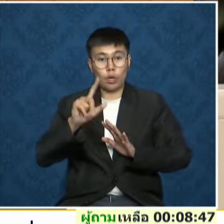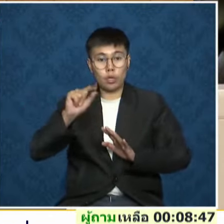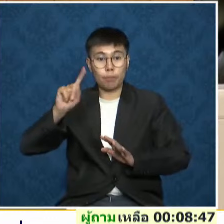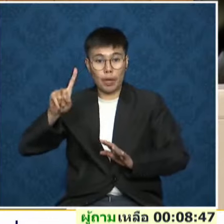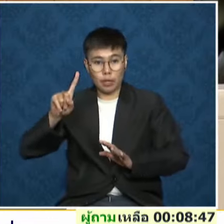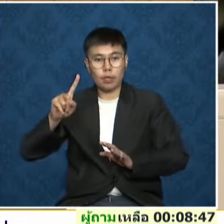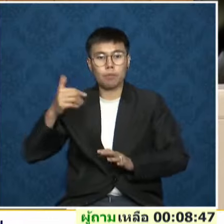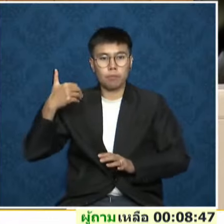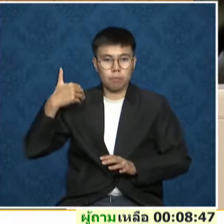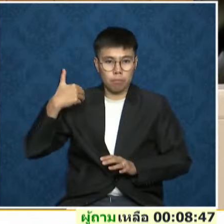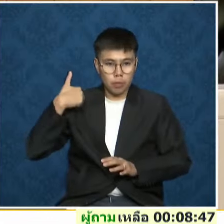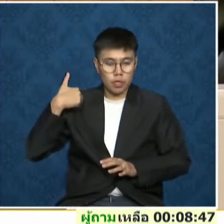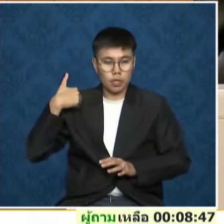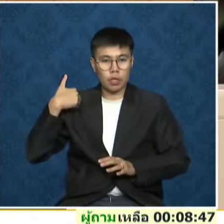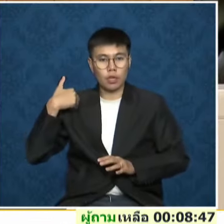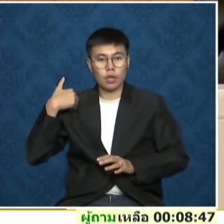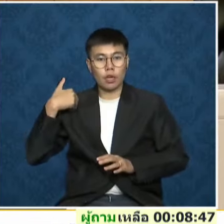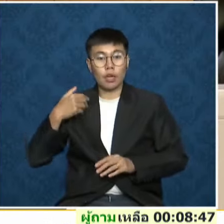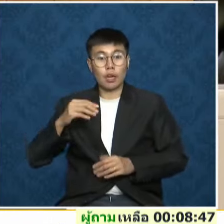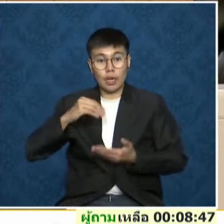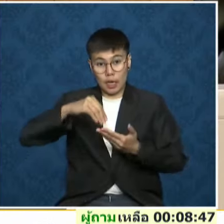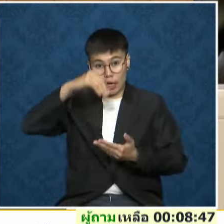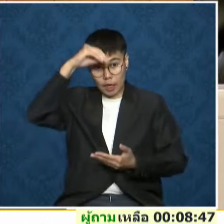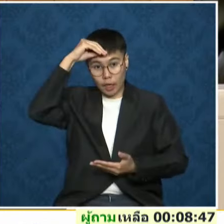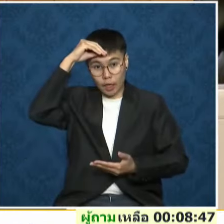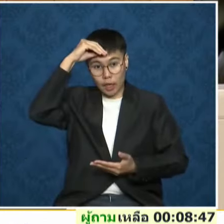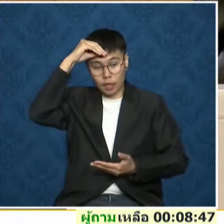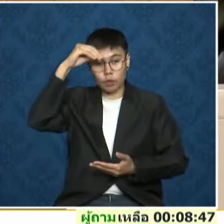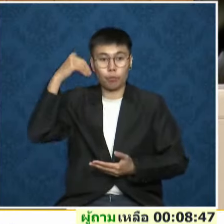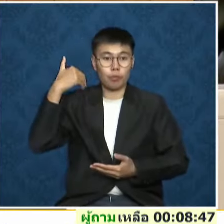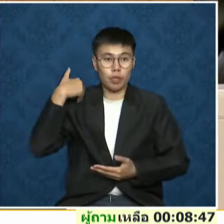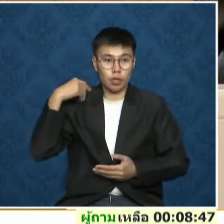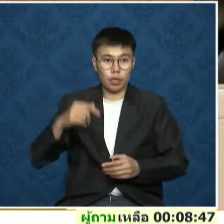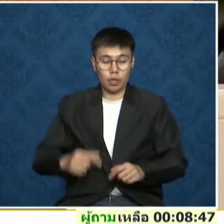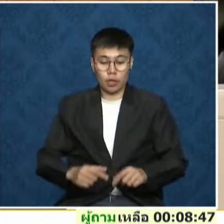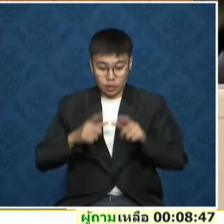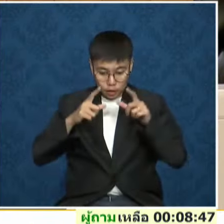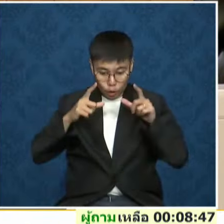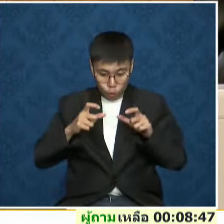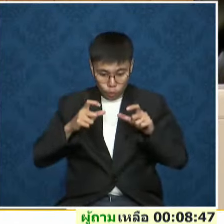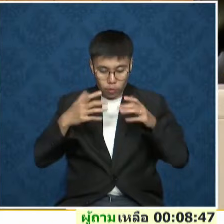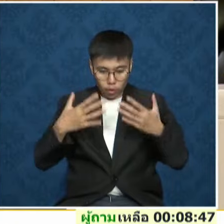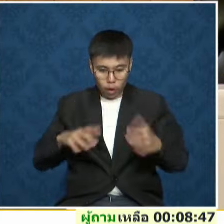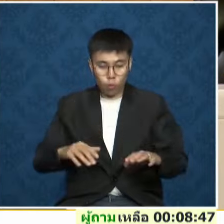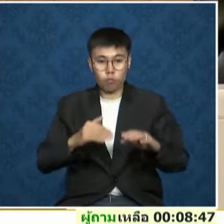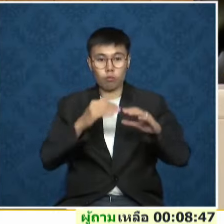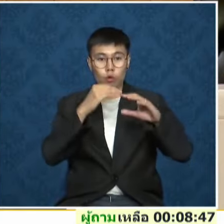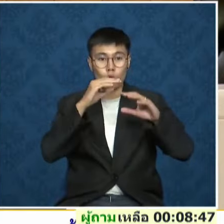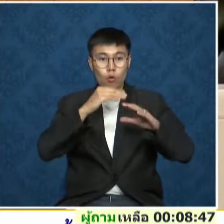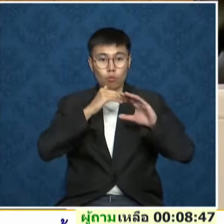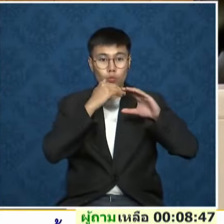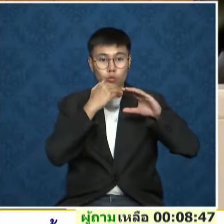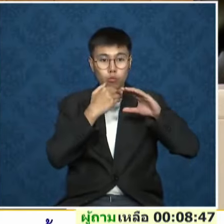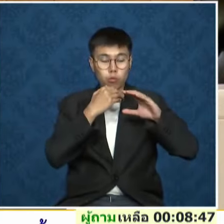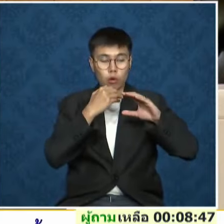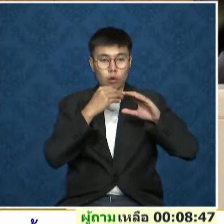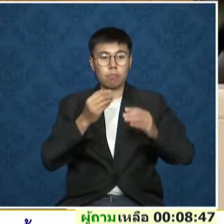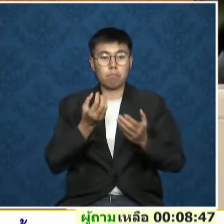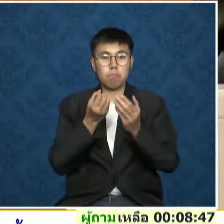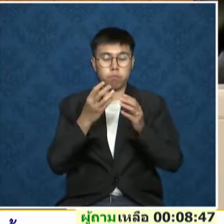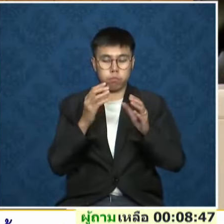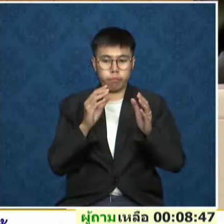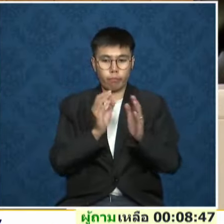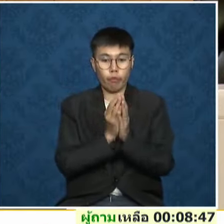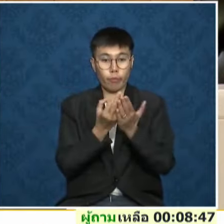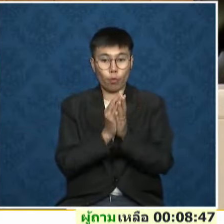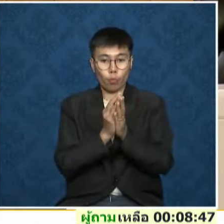ที่น้องลูกนักเรียนได้มีการโพสต์แล้วก็ตามข่าวครับว่าเป็นเรื่องมื้ออ